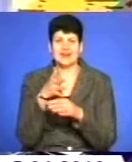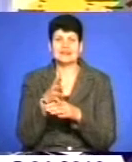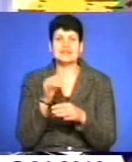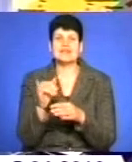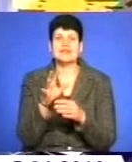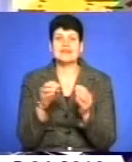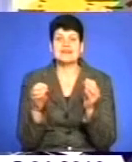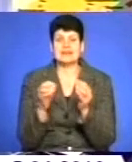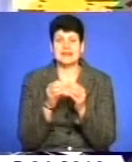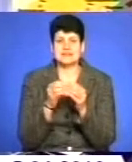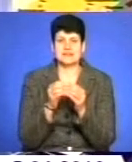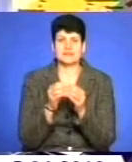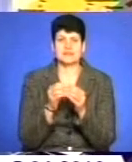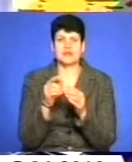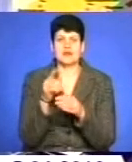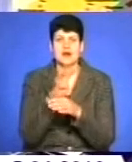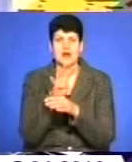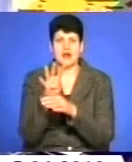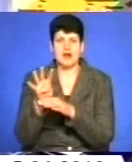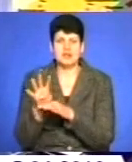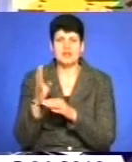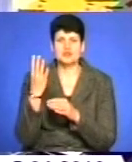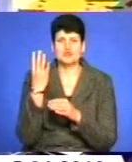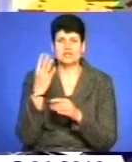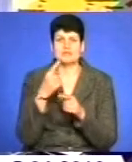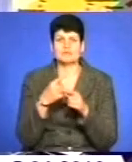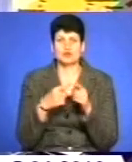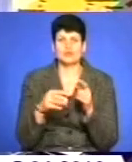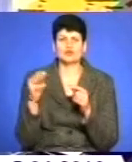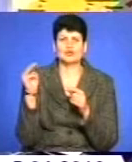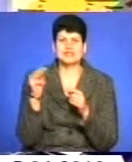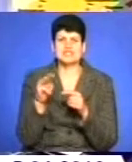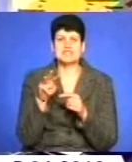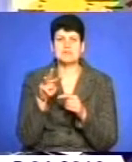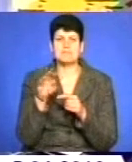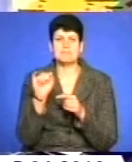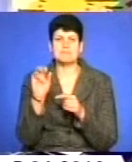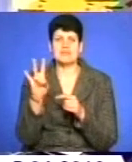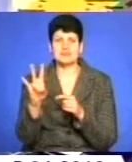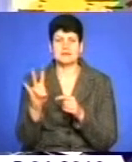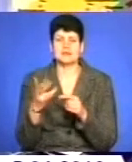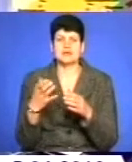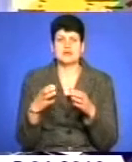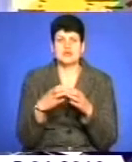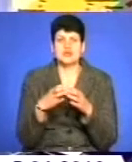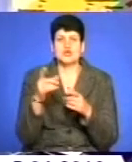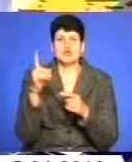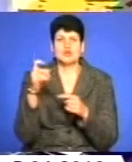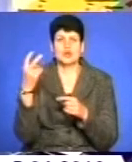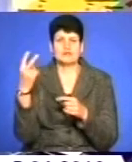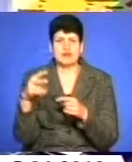систем залпового вогню «Град» та більше 4,5 тисяч мін калібра 120 і 82